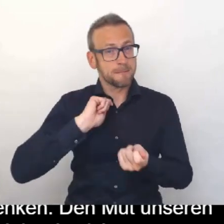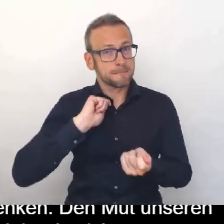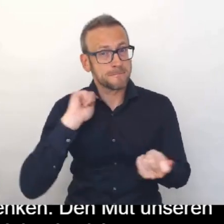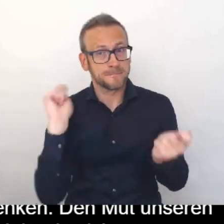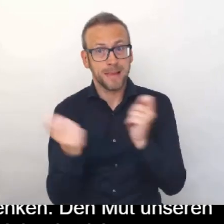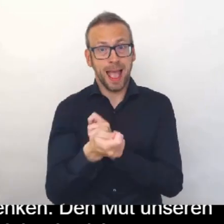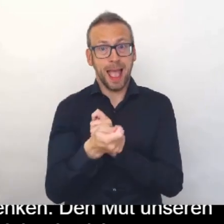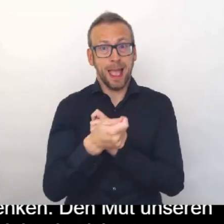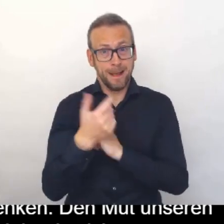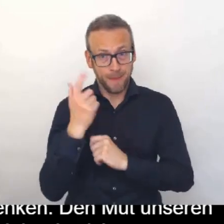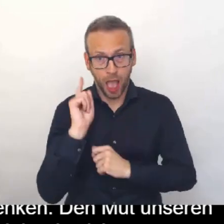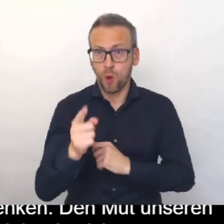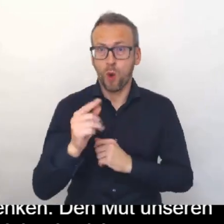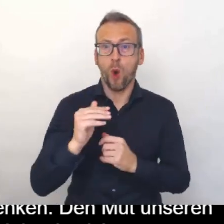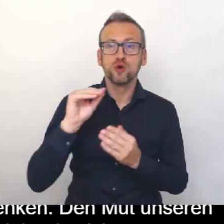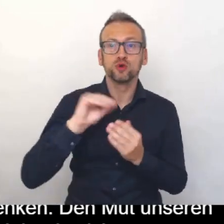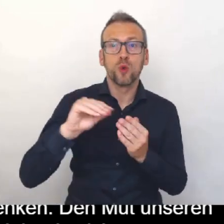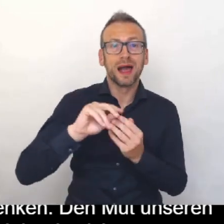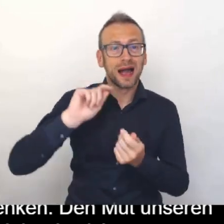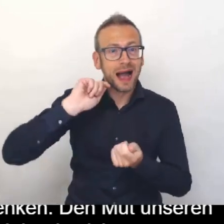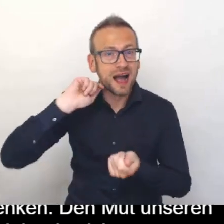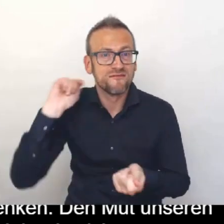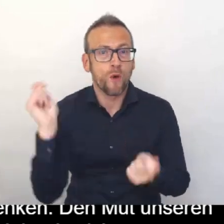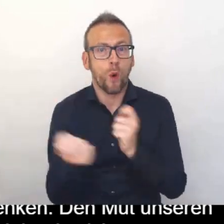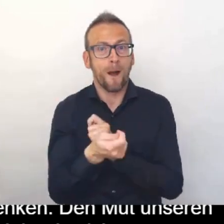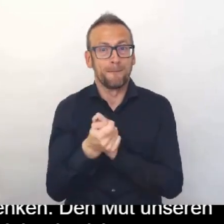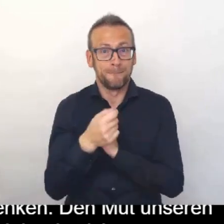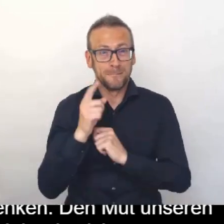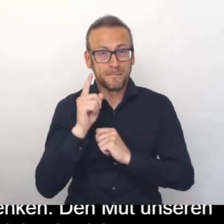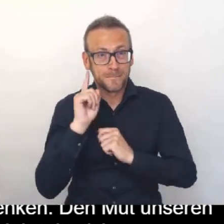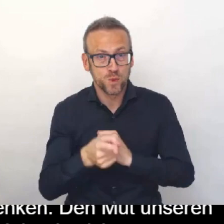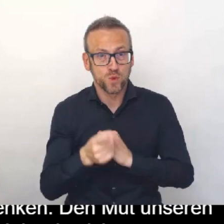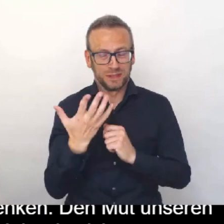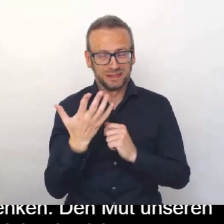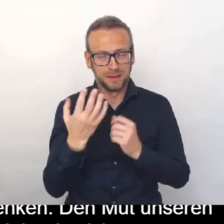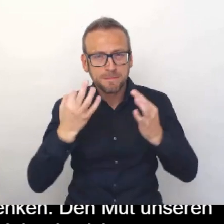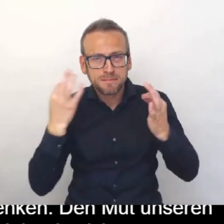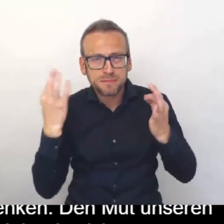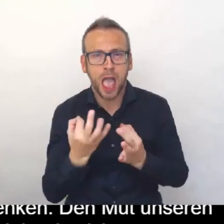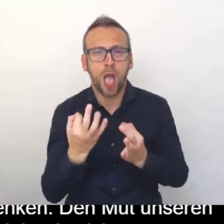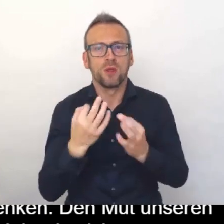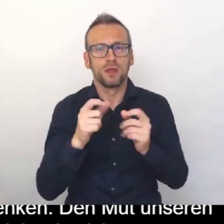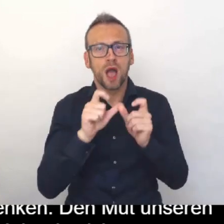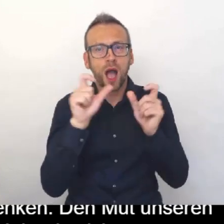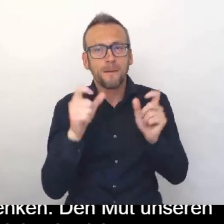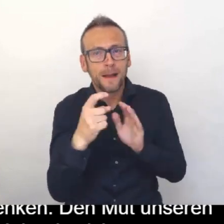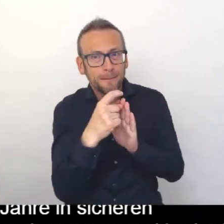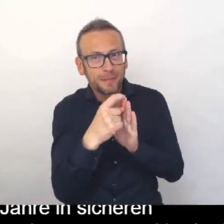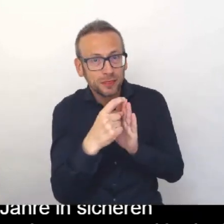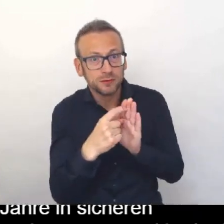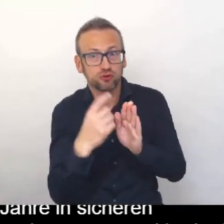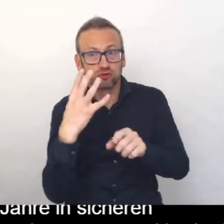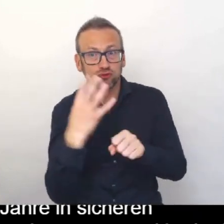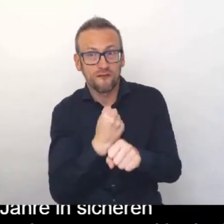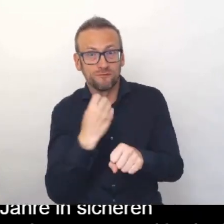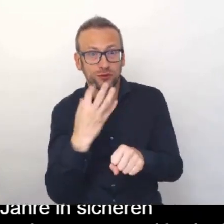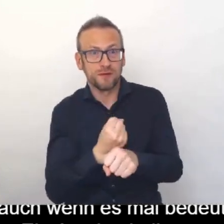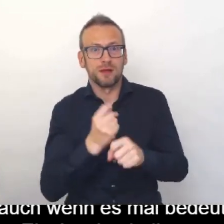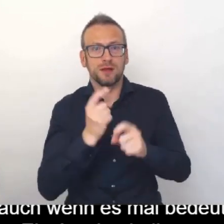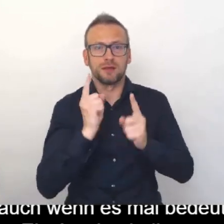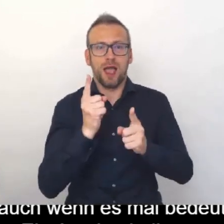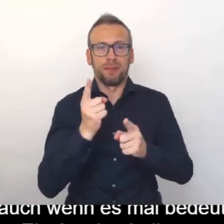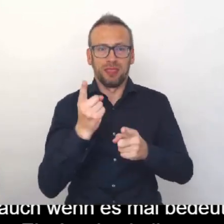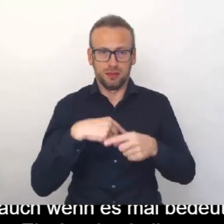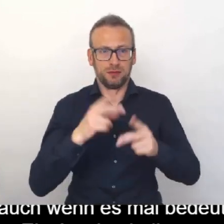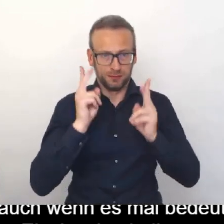wir partnerschaftliche Instrumente, die Autonomie und Handlungsfähigkeit der Hochschulen stärken, weiterentwickeln. So meine